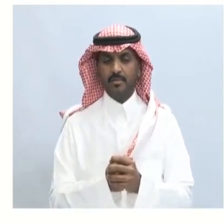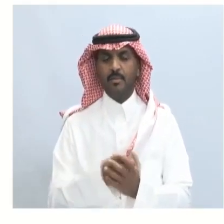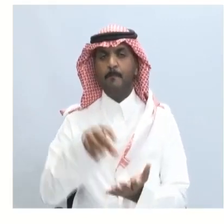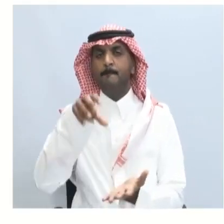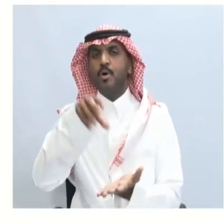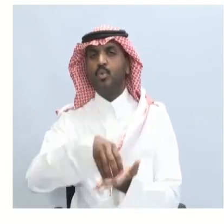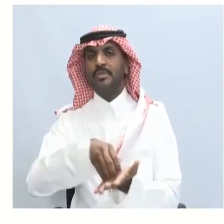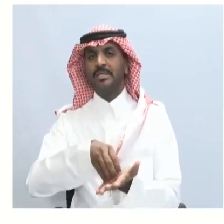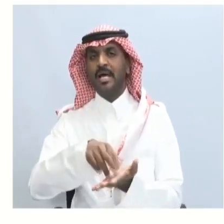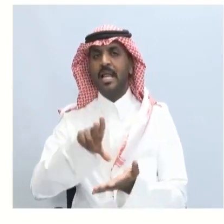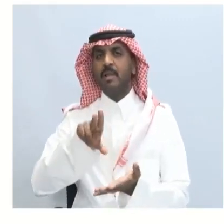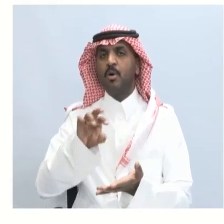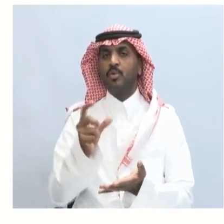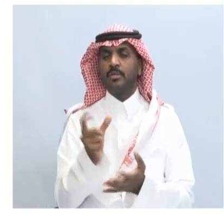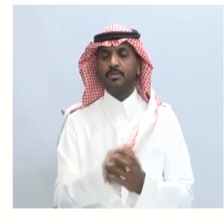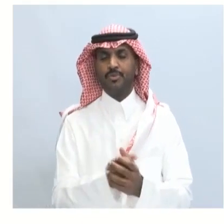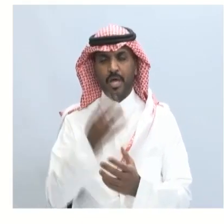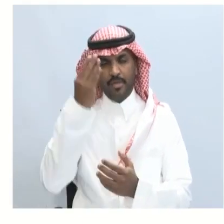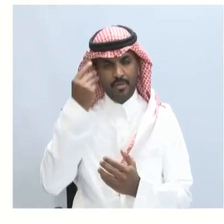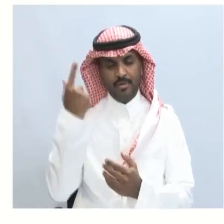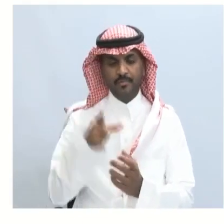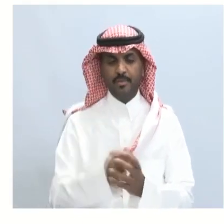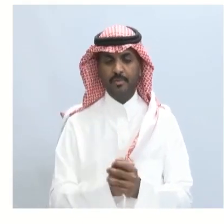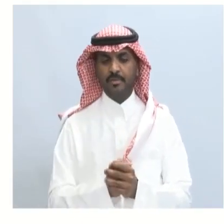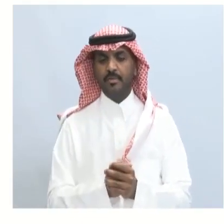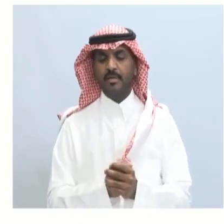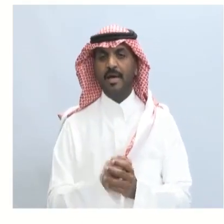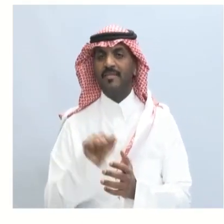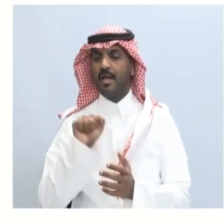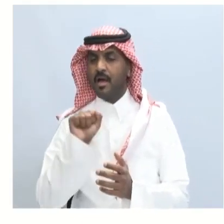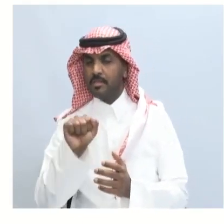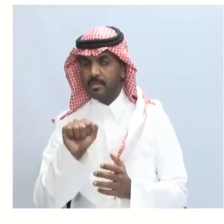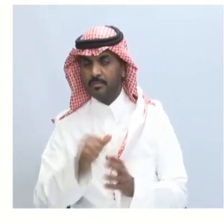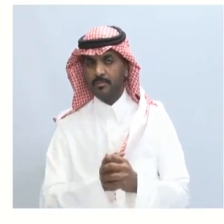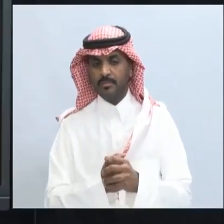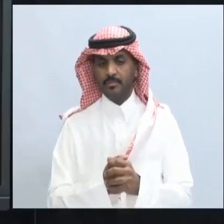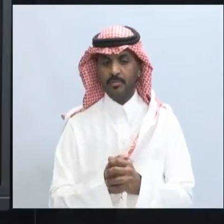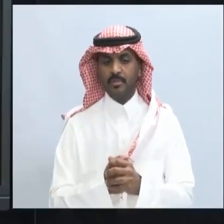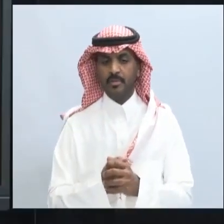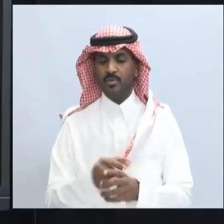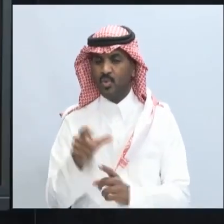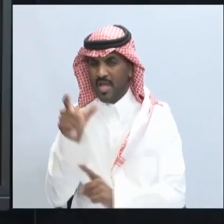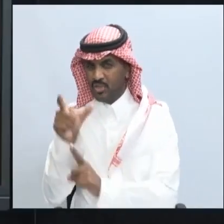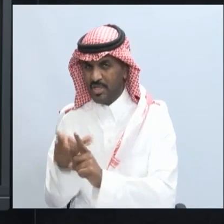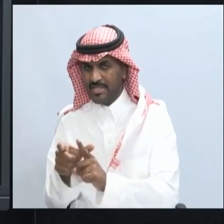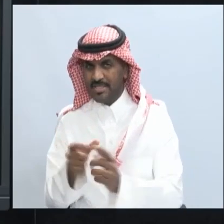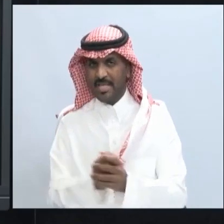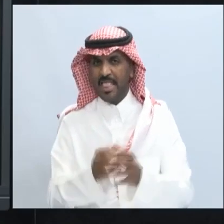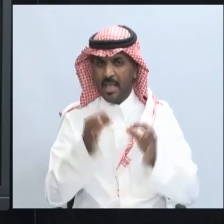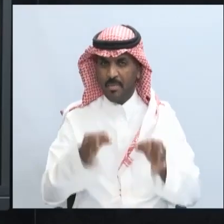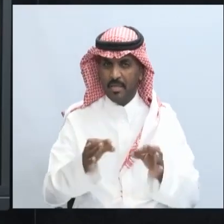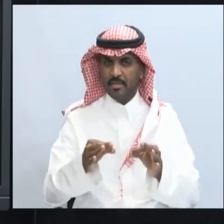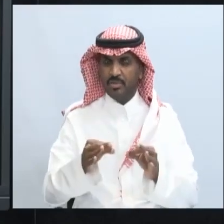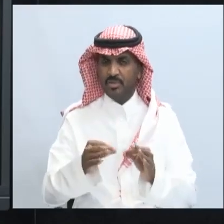وهي ماذا الموطن وقد تعرفنا على هذه الخصيصه وهي من خصائص الشخص الطبيعي جانب